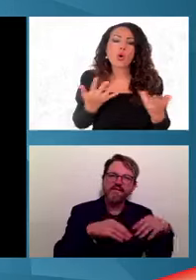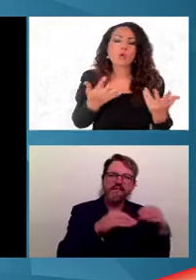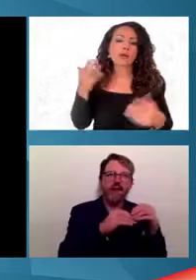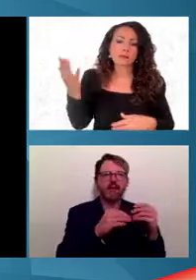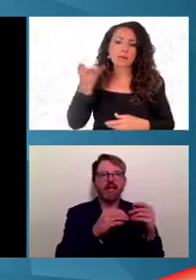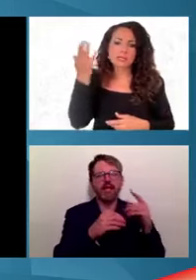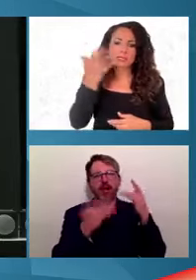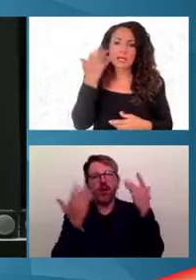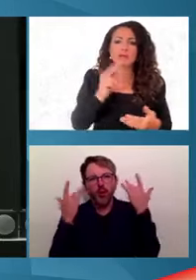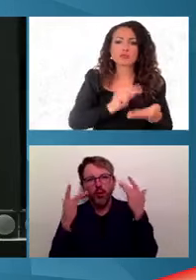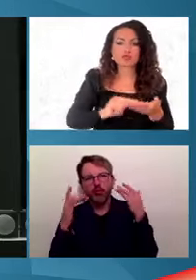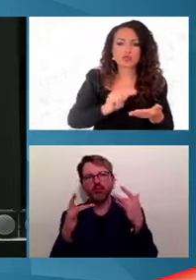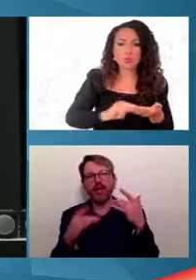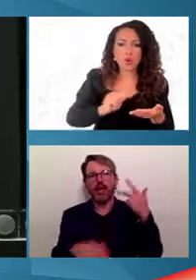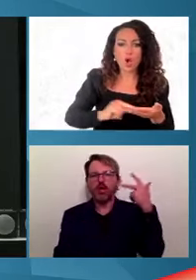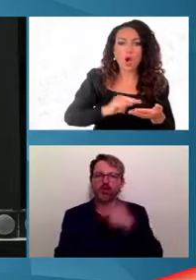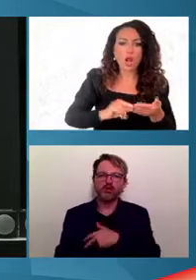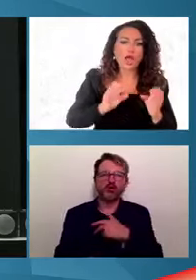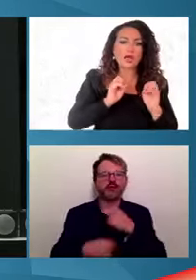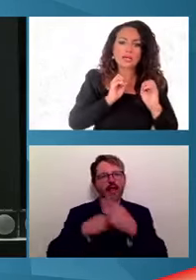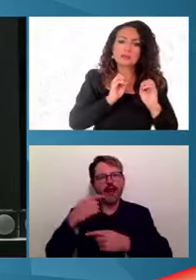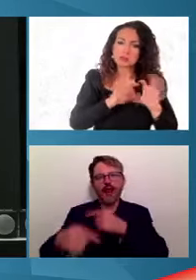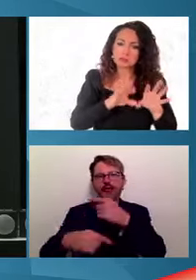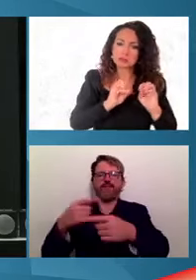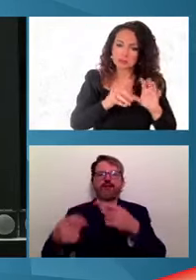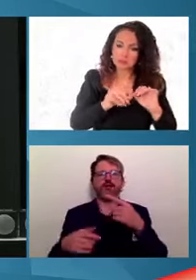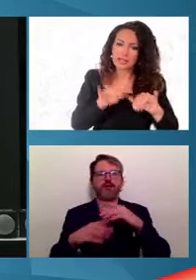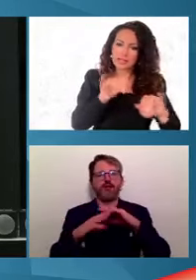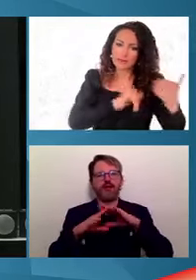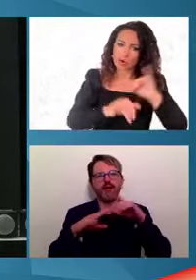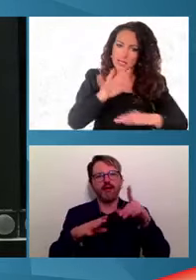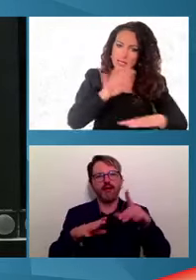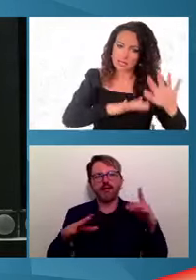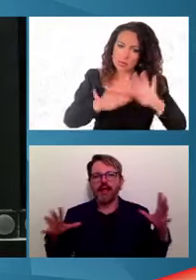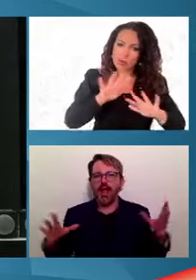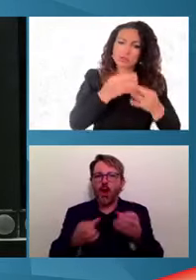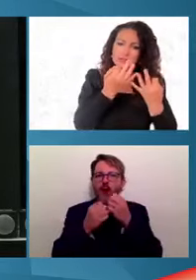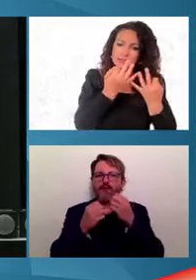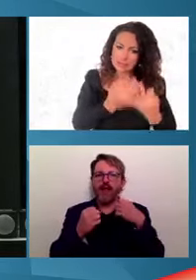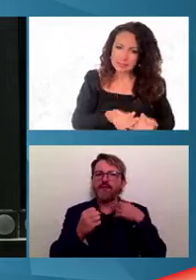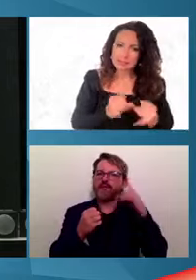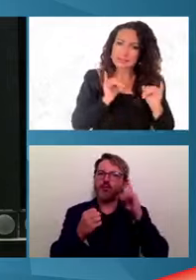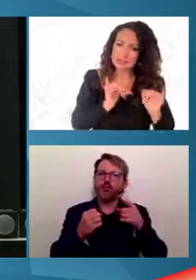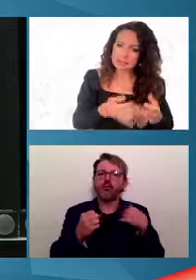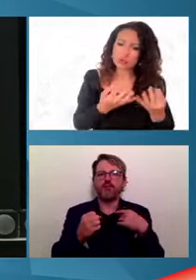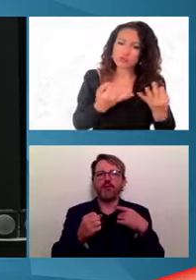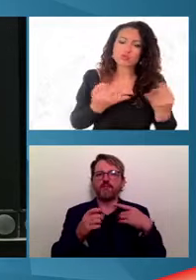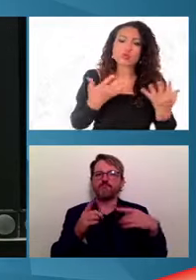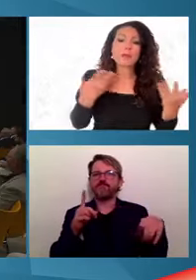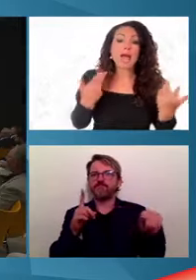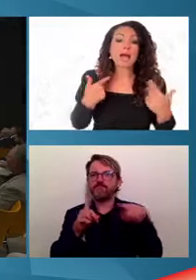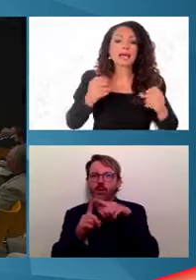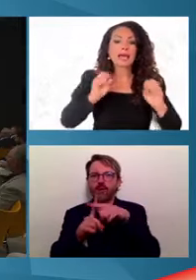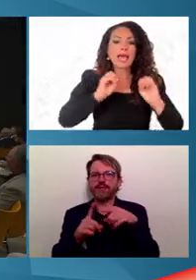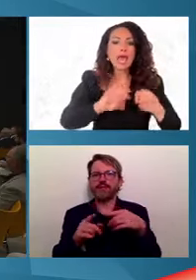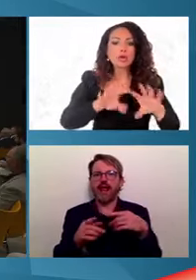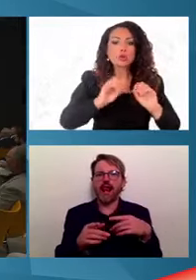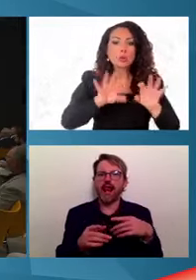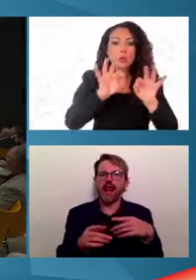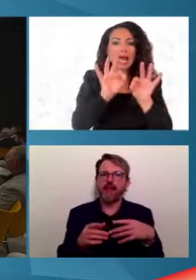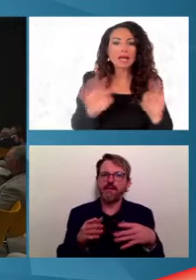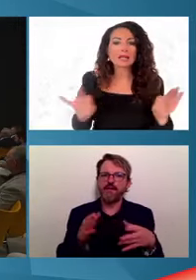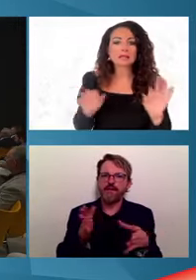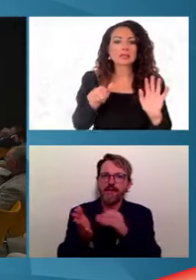und so weiter Entwicklung ist, dies aufgreift. Und da wünsche ich mir, dass wir die Potenziale nutzen, neue Wege gehen mit Kindern und